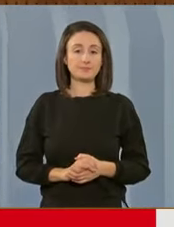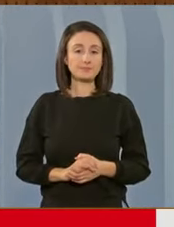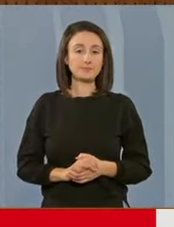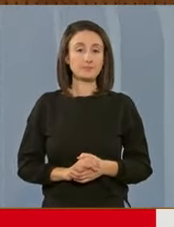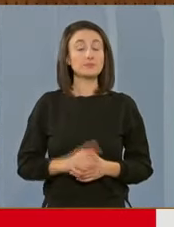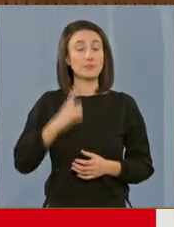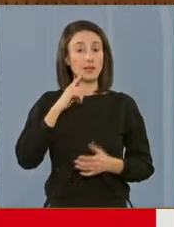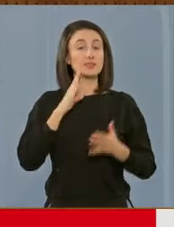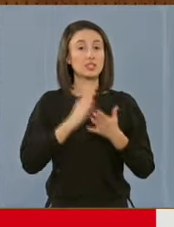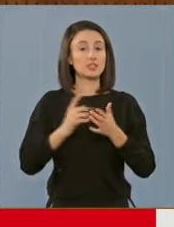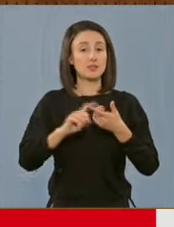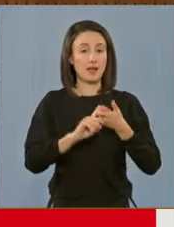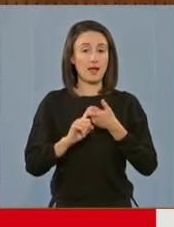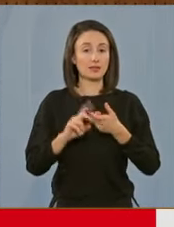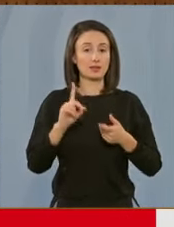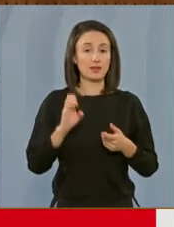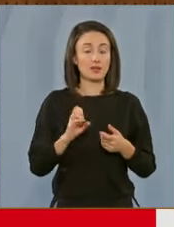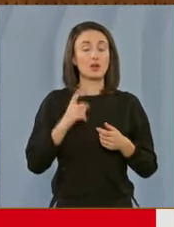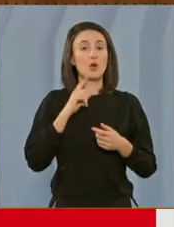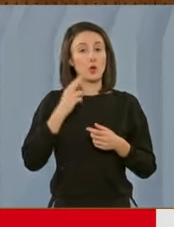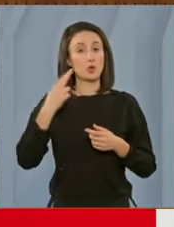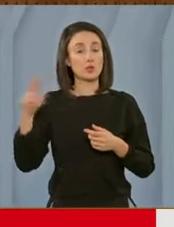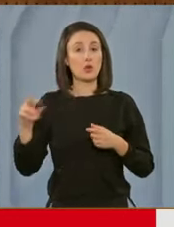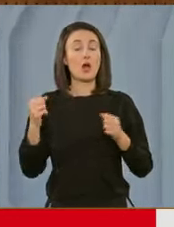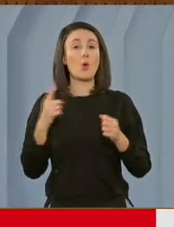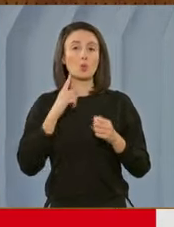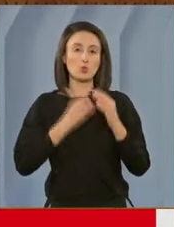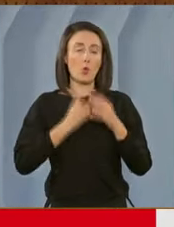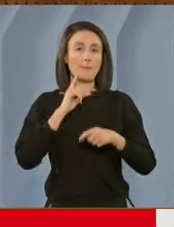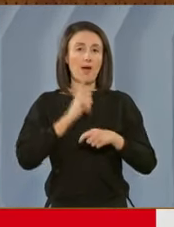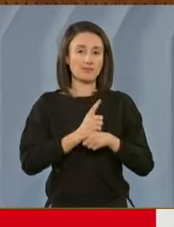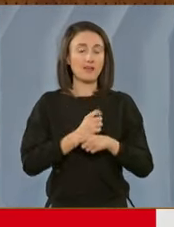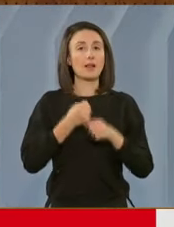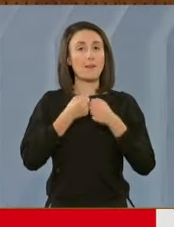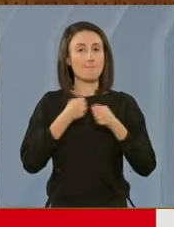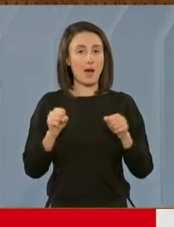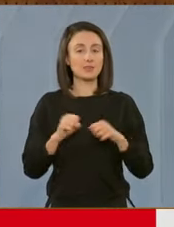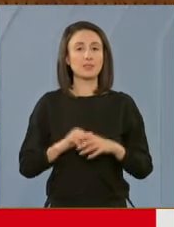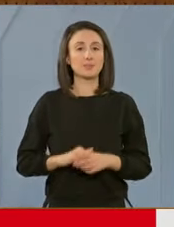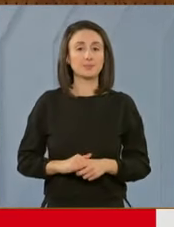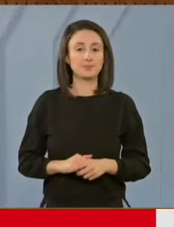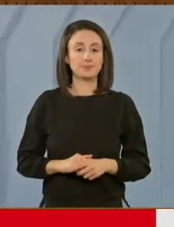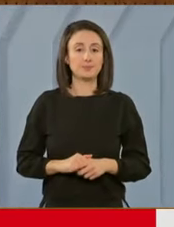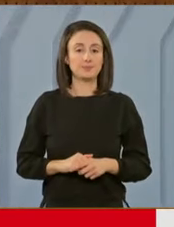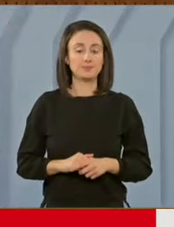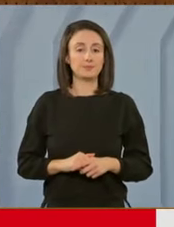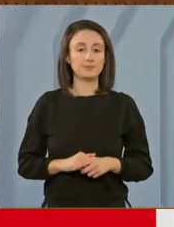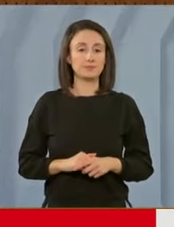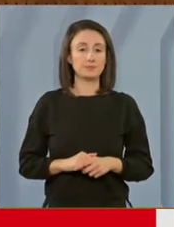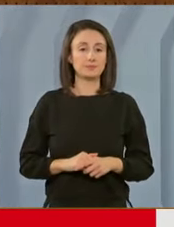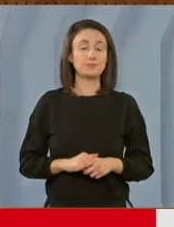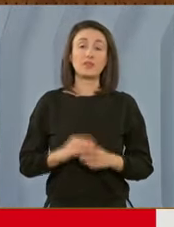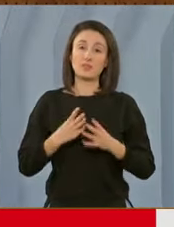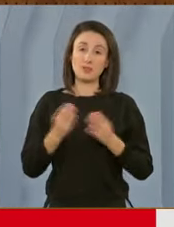Ați luat o decizie legat de continuarea cu un nou mandat la conducerea Băncii Naționale, având în vedere că vă